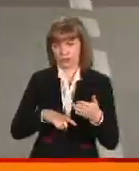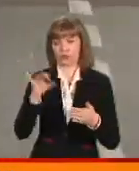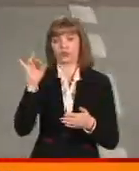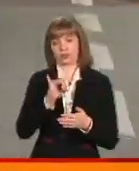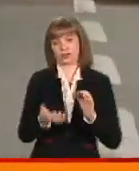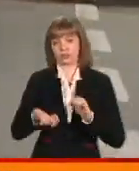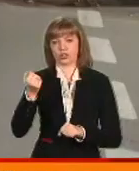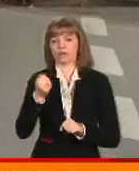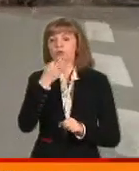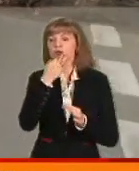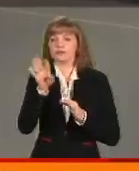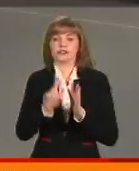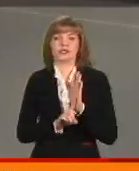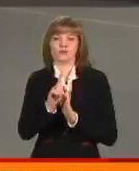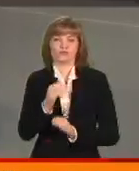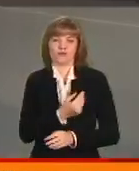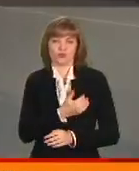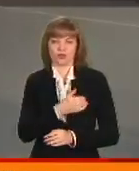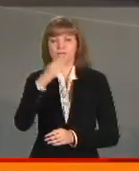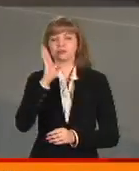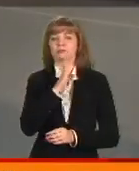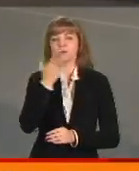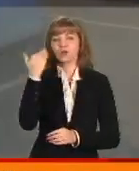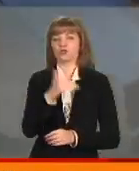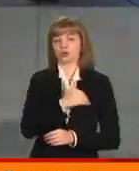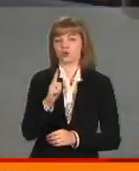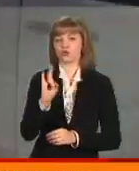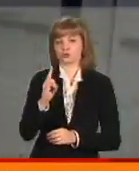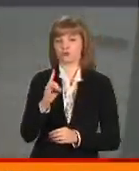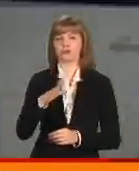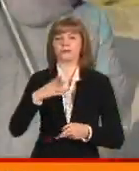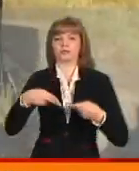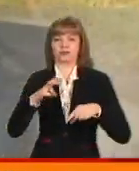і підтримують у всіх починаннях. Мама раніше хотіла, щоб Ростик